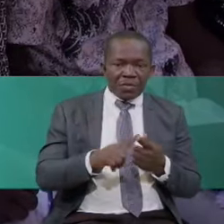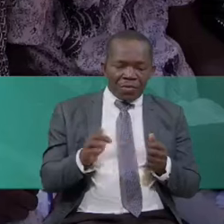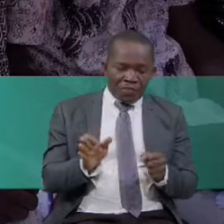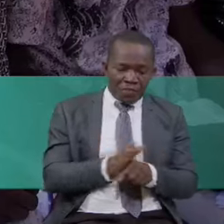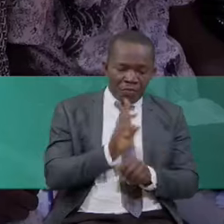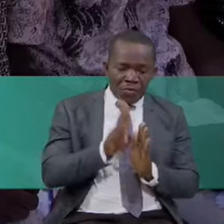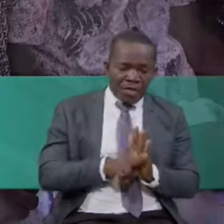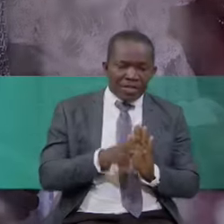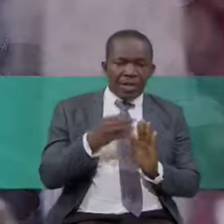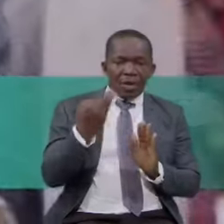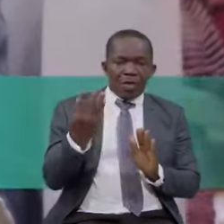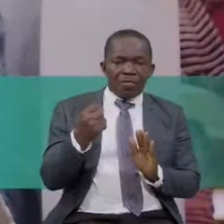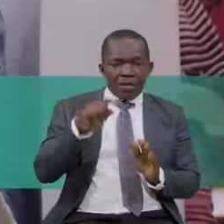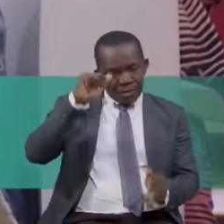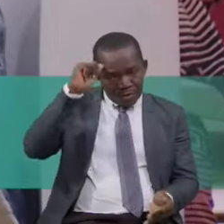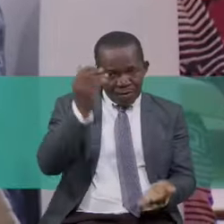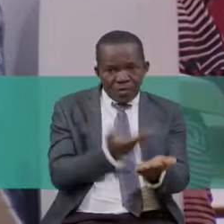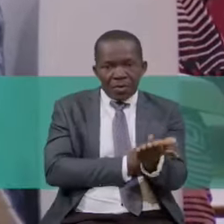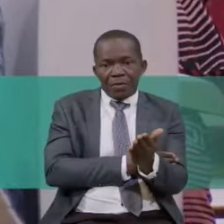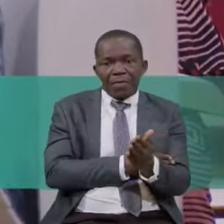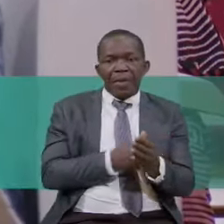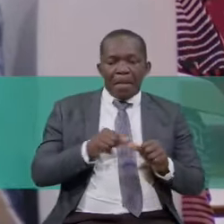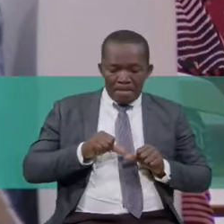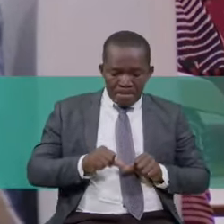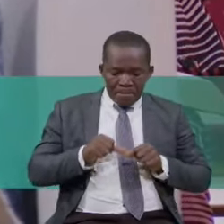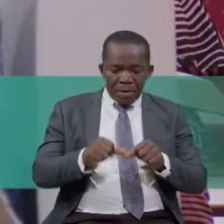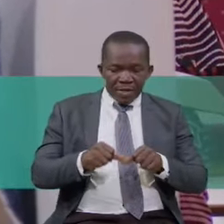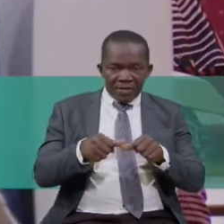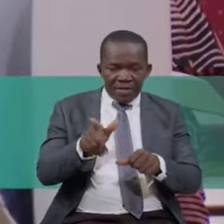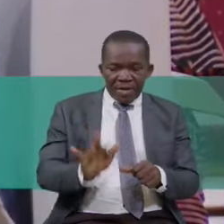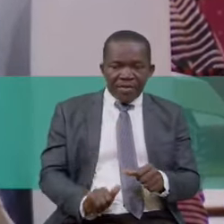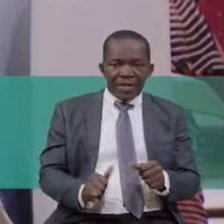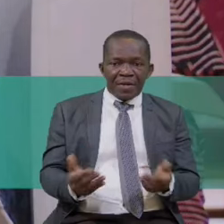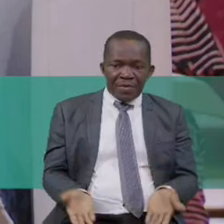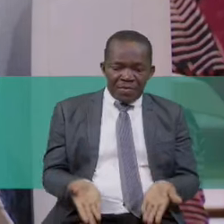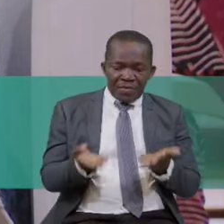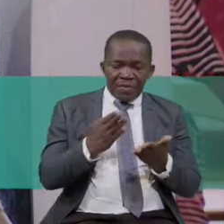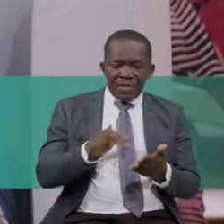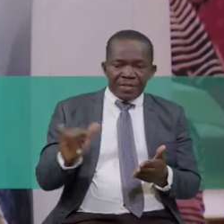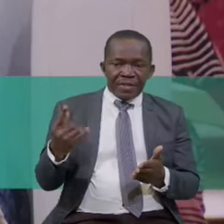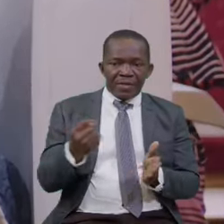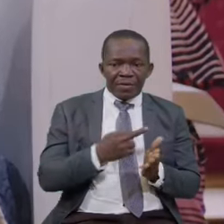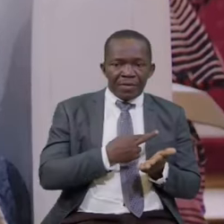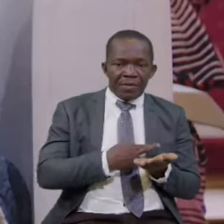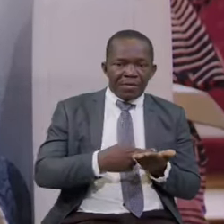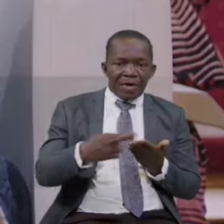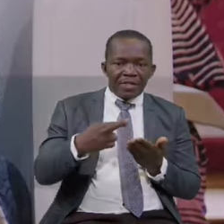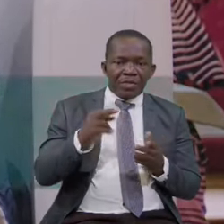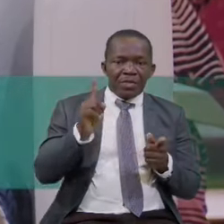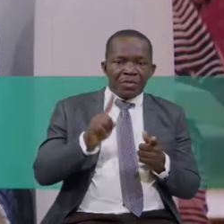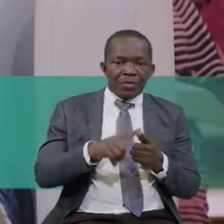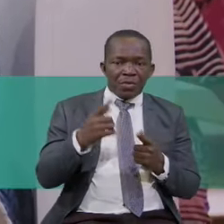persévérance élever les justes élever sans cesse les justes à la plénitude du du